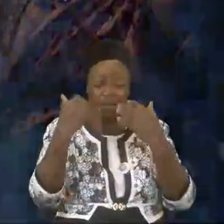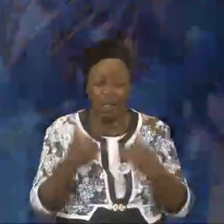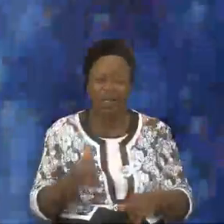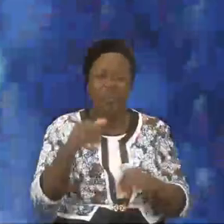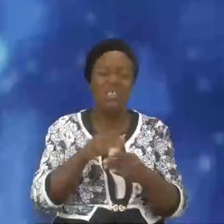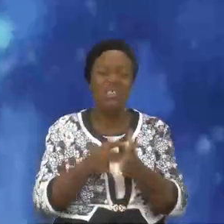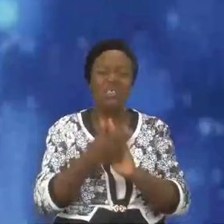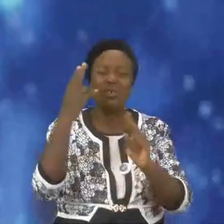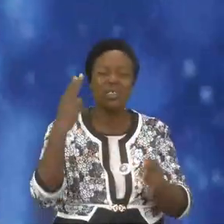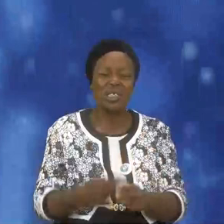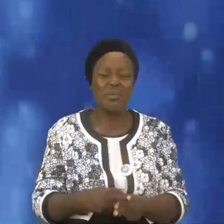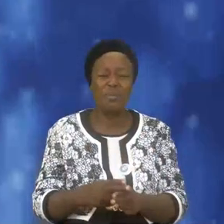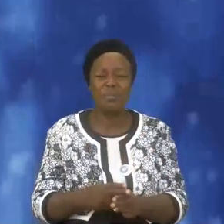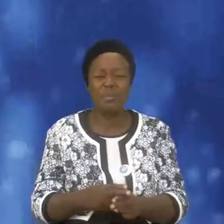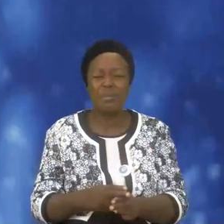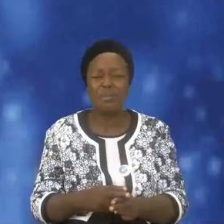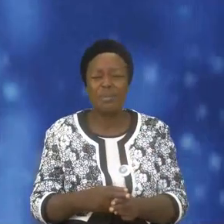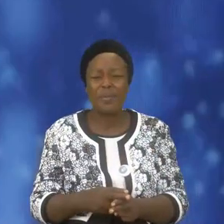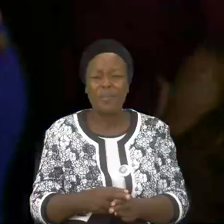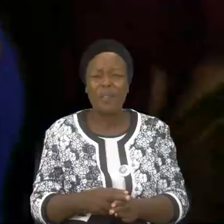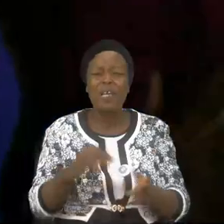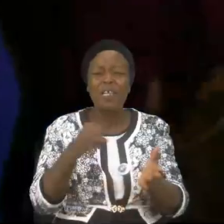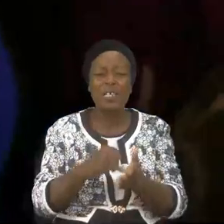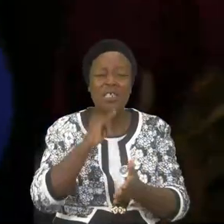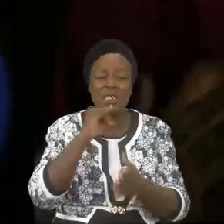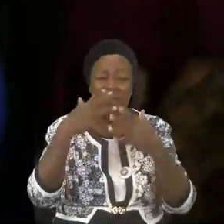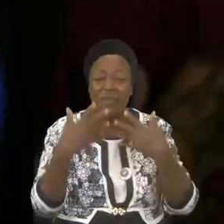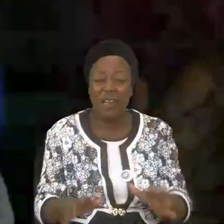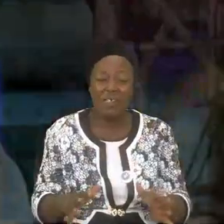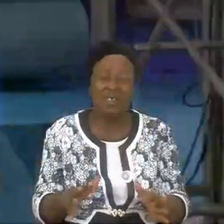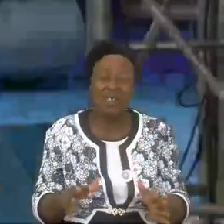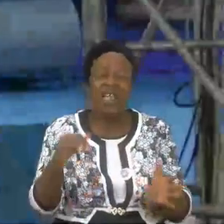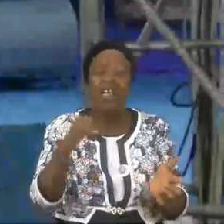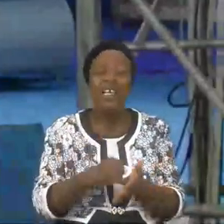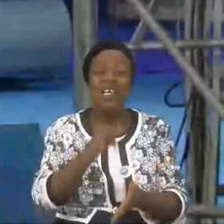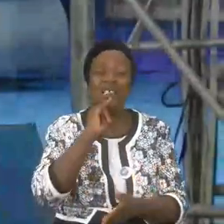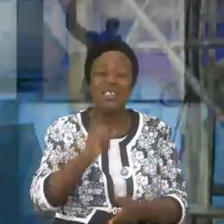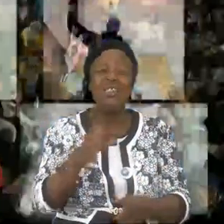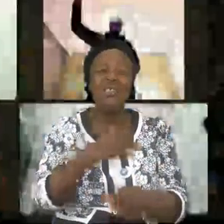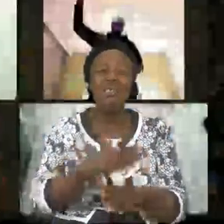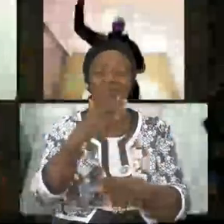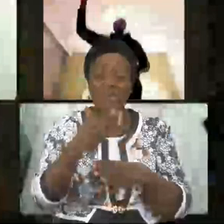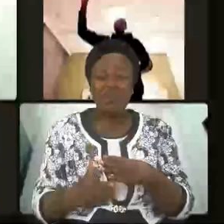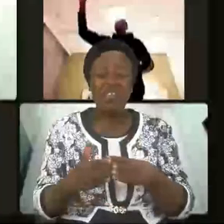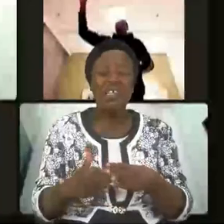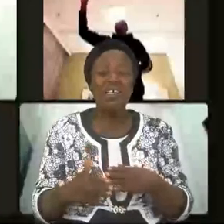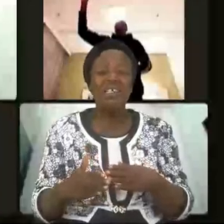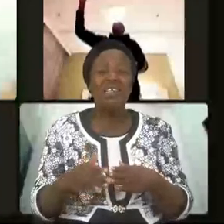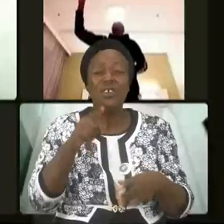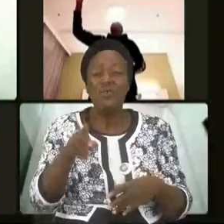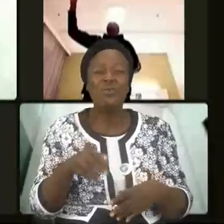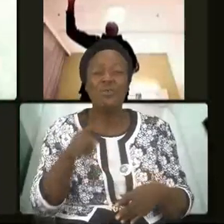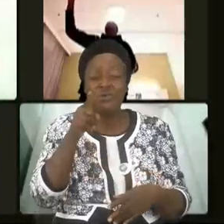nom de Jésus. C'est fait, c'est confirmé,